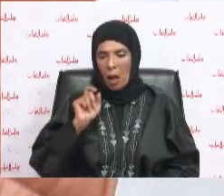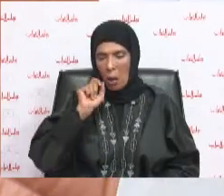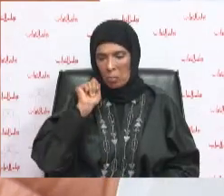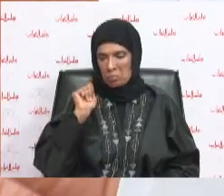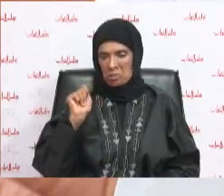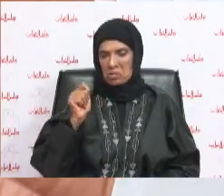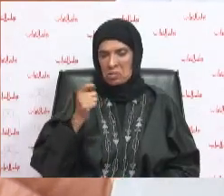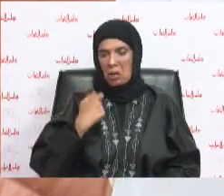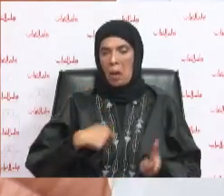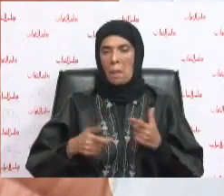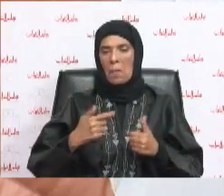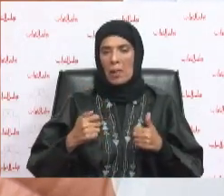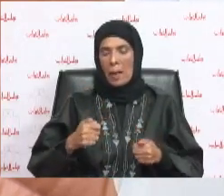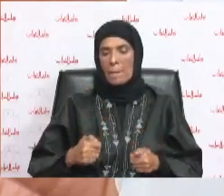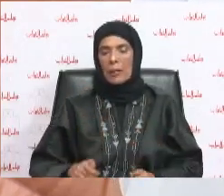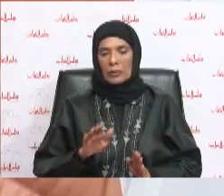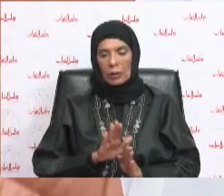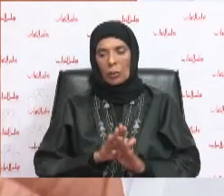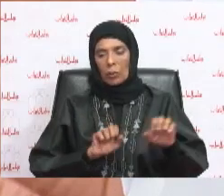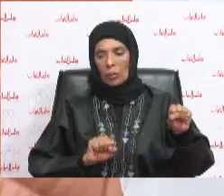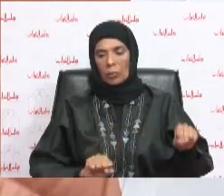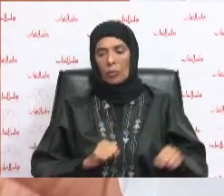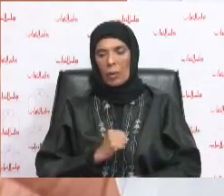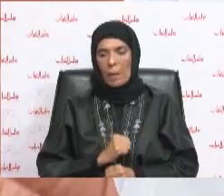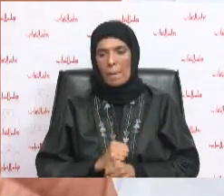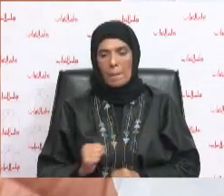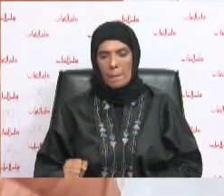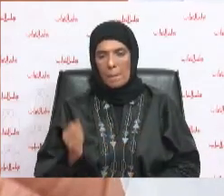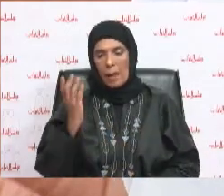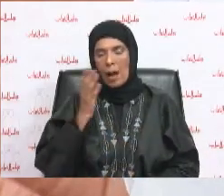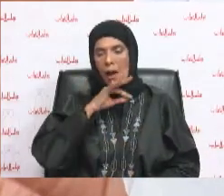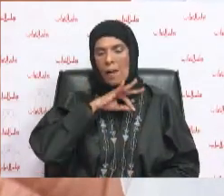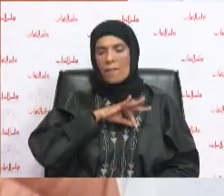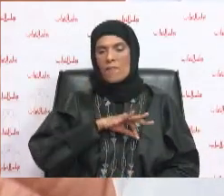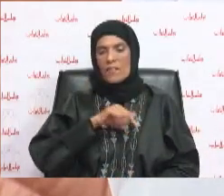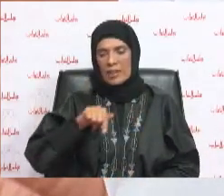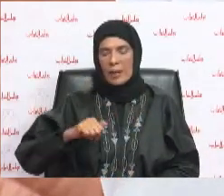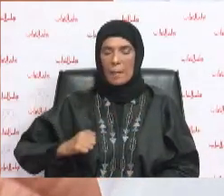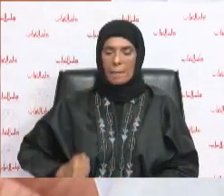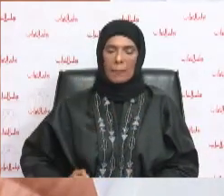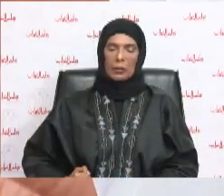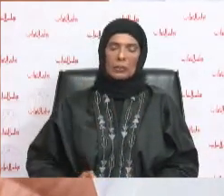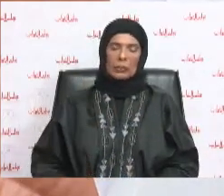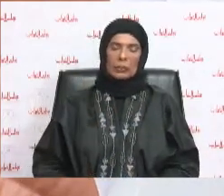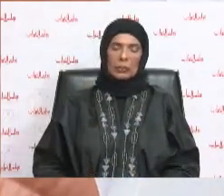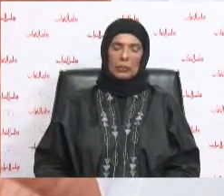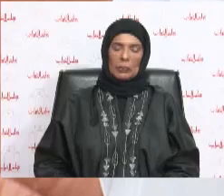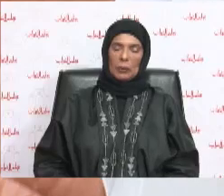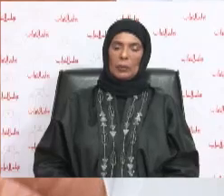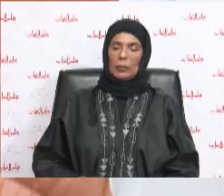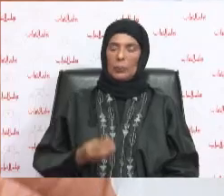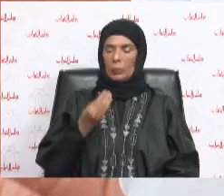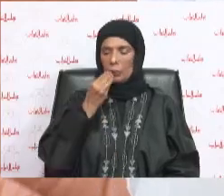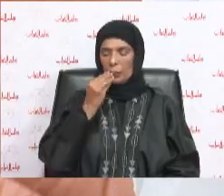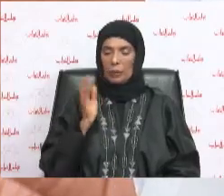بحرينيين وتدعم من التمكين أي مشروع يفيد البلد من ناحية اللي هي أمن الغذائي